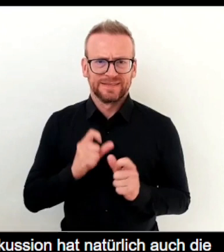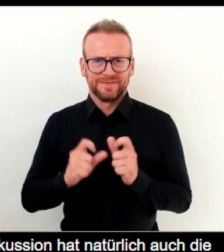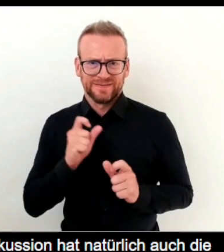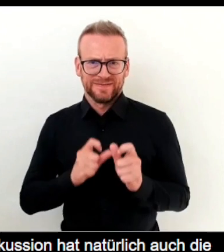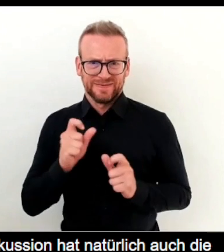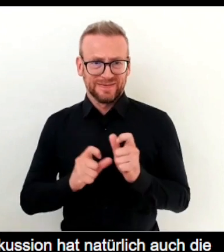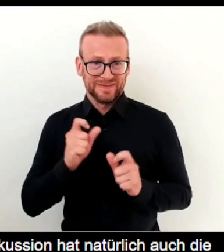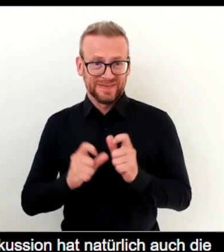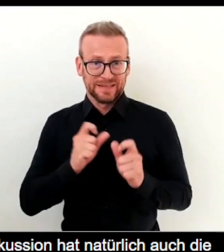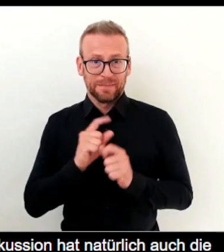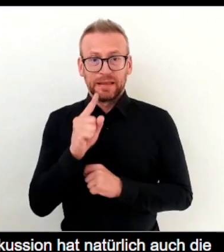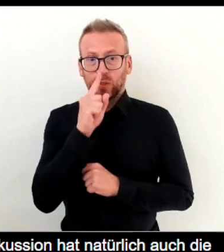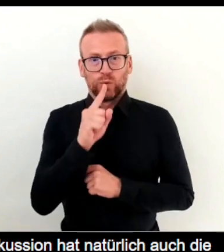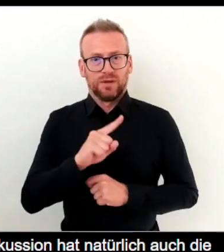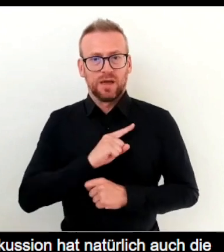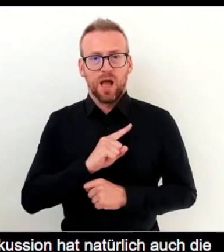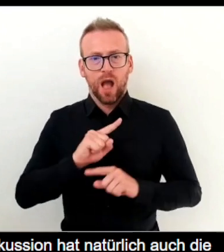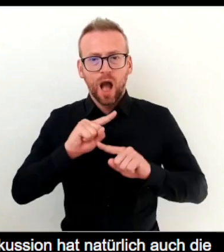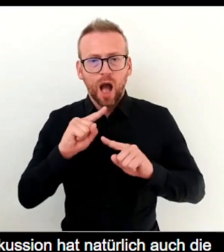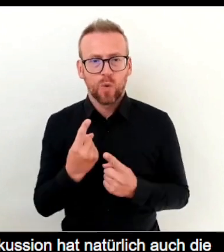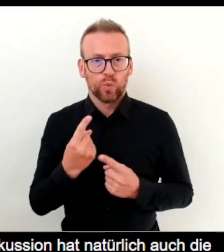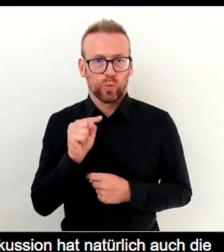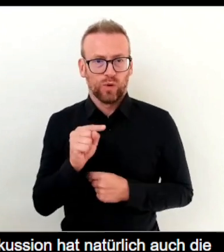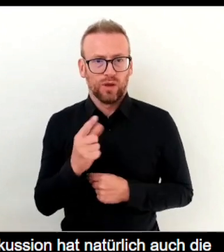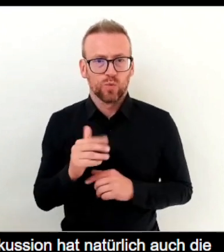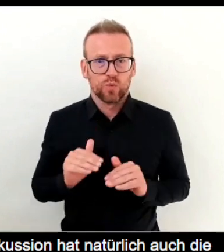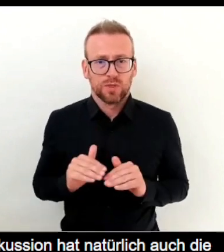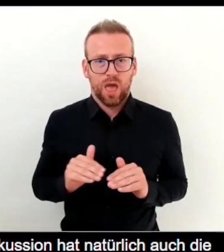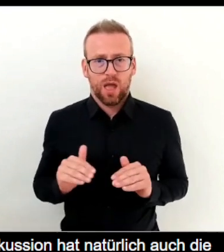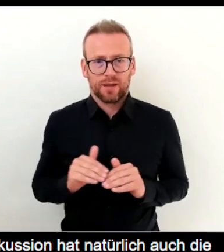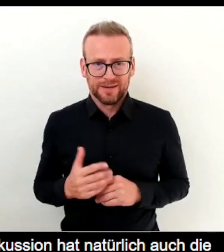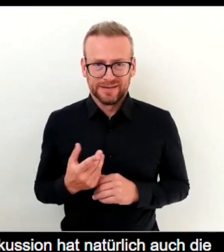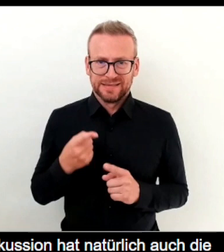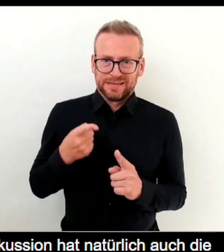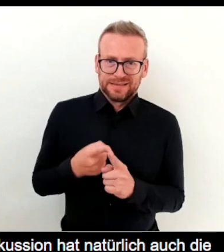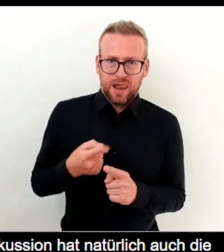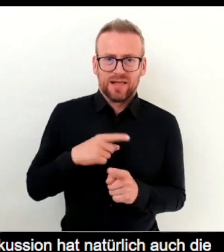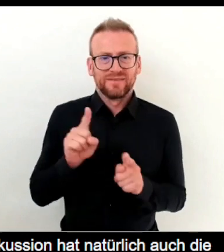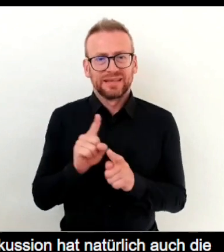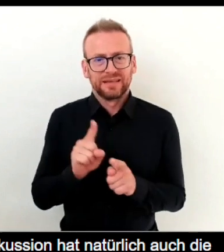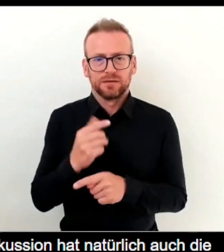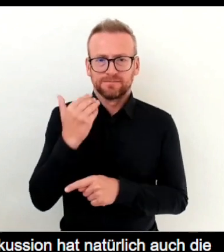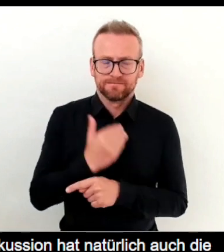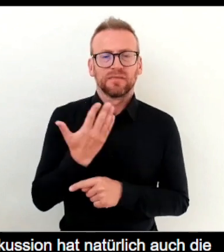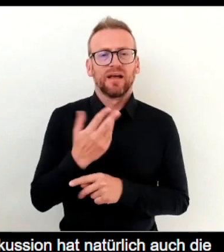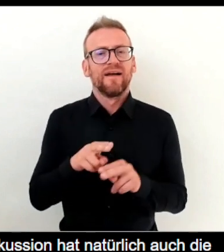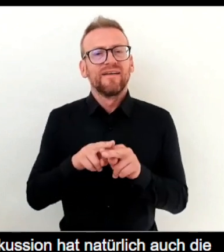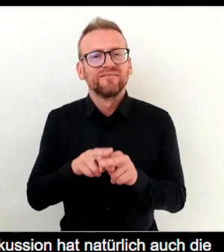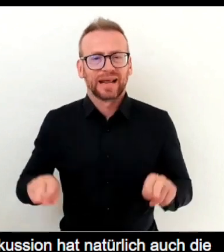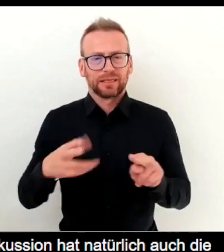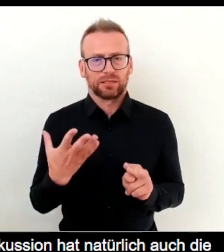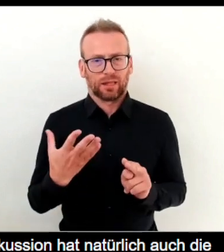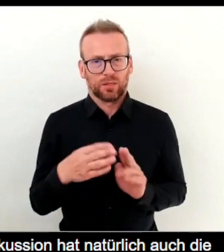die Regionalförderung machen rund die Hälfte unseres EU-Gesamtbudgets aus. Wir wollen aber vor allen Dingen in die